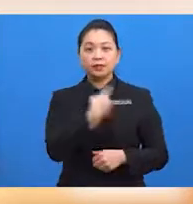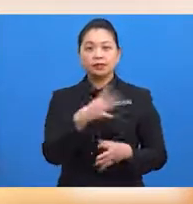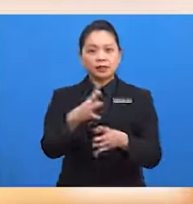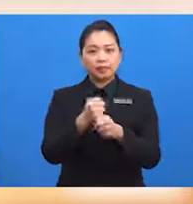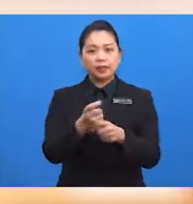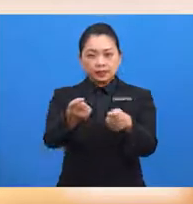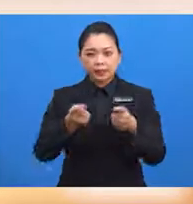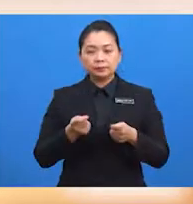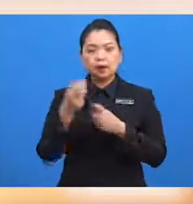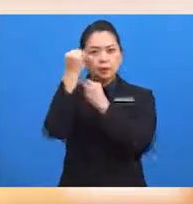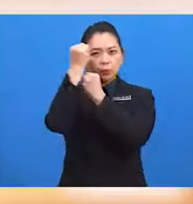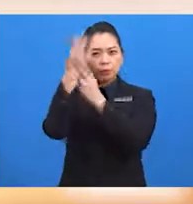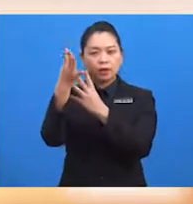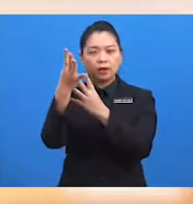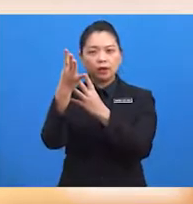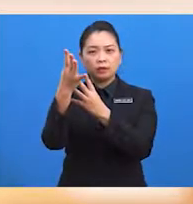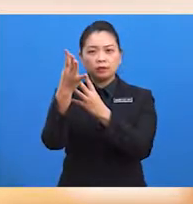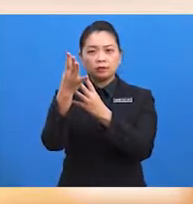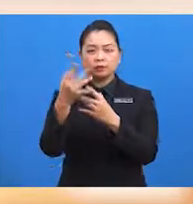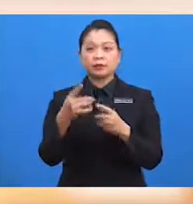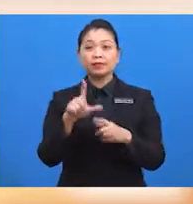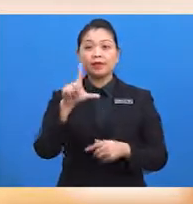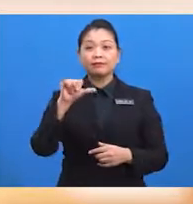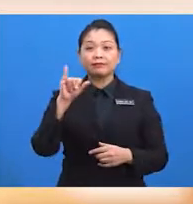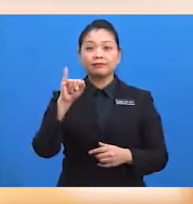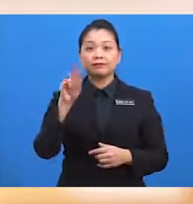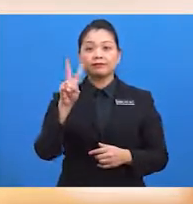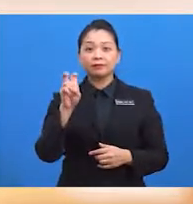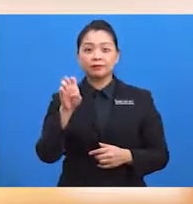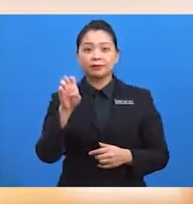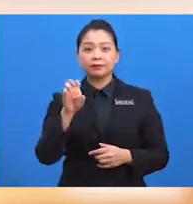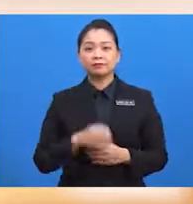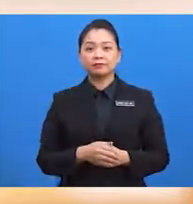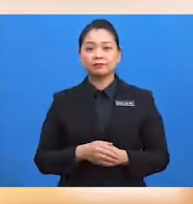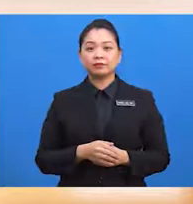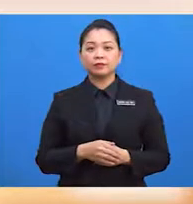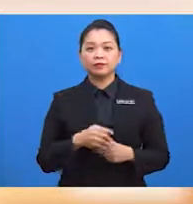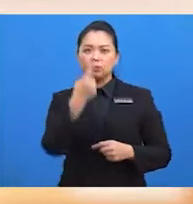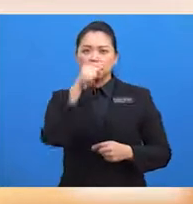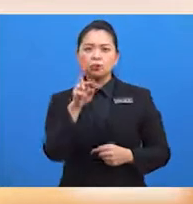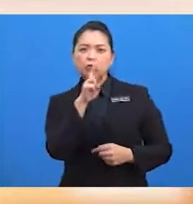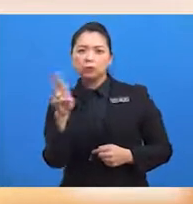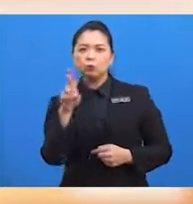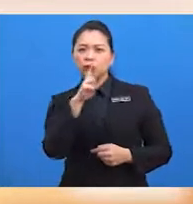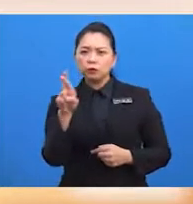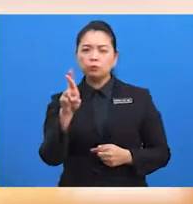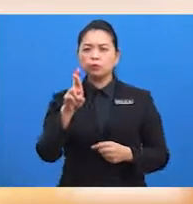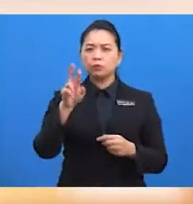menerima maklumat oleh siaran langsung Tbk onsign yang beribu-ribu kilometer jauhnya